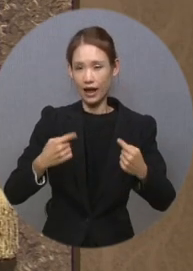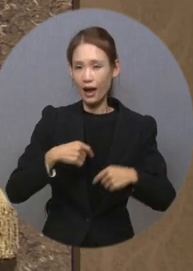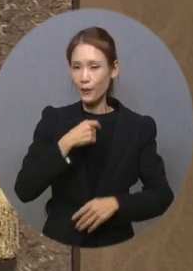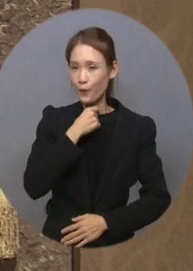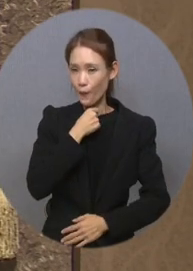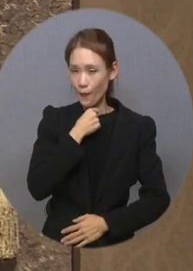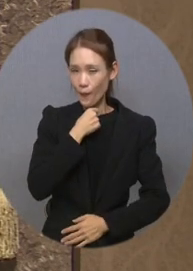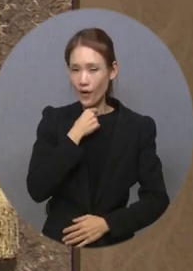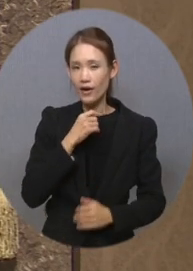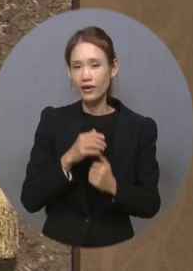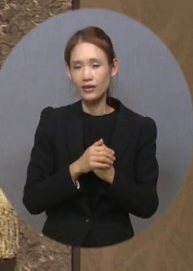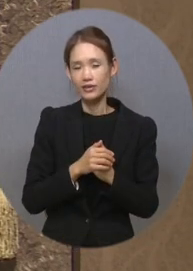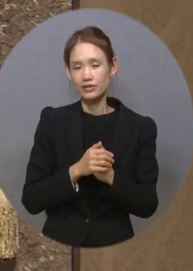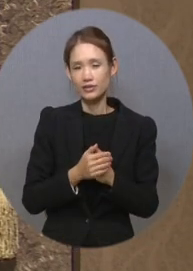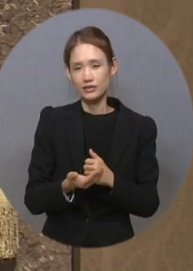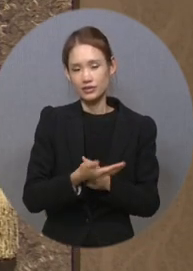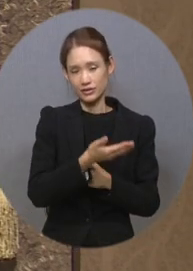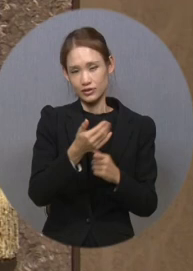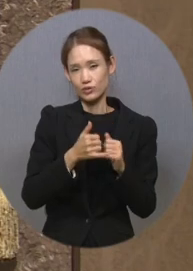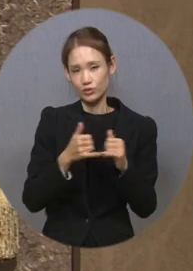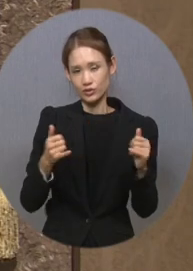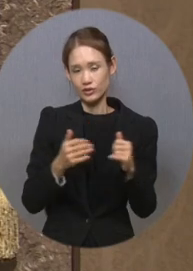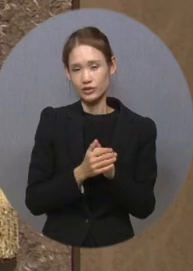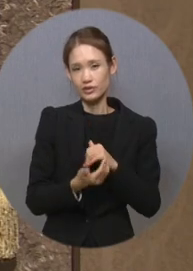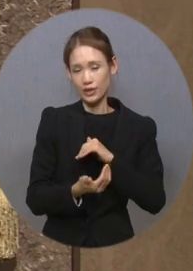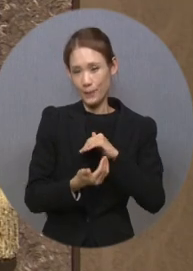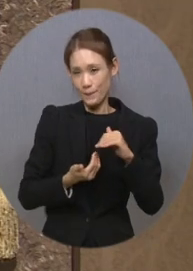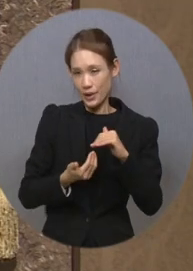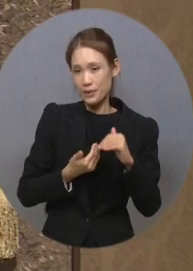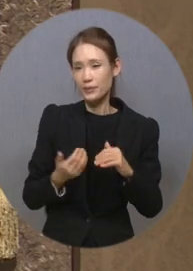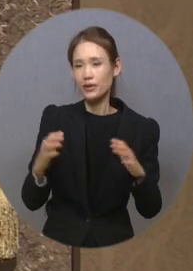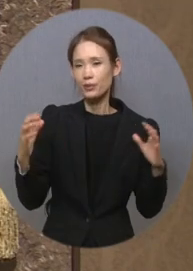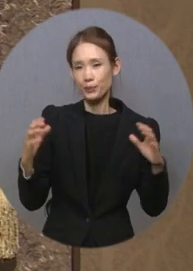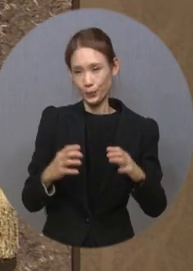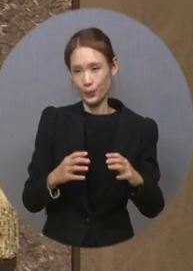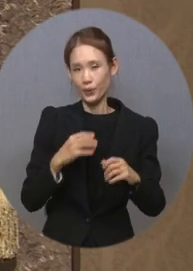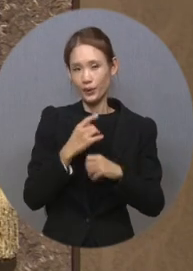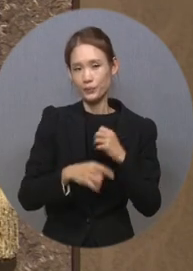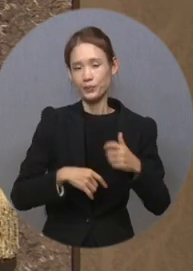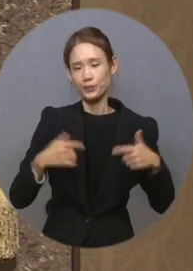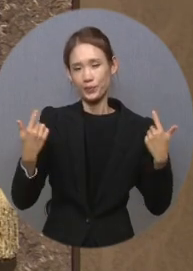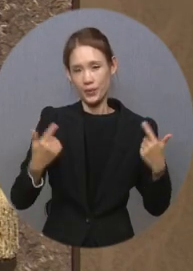참가가 좀 희망하는 참가를 희망하는 그런 분들을 미리 모셔서 매년